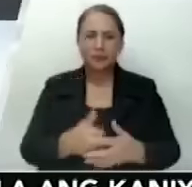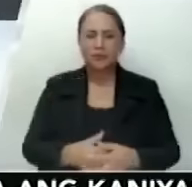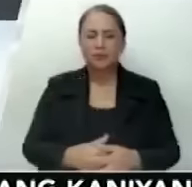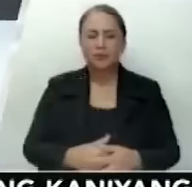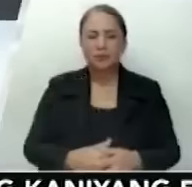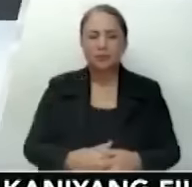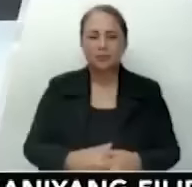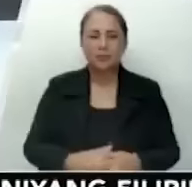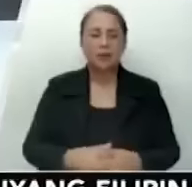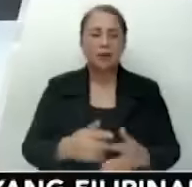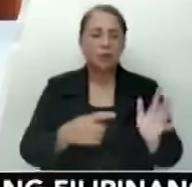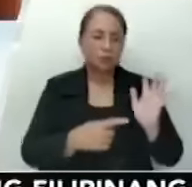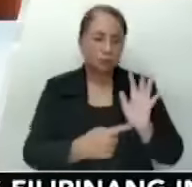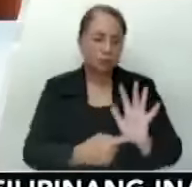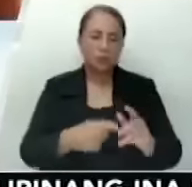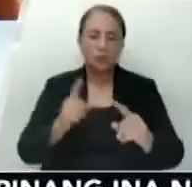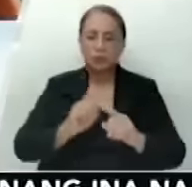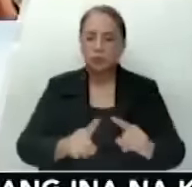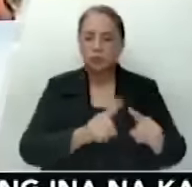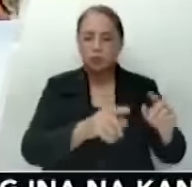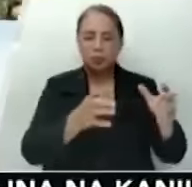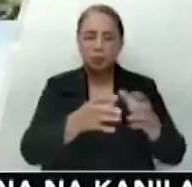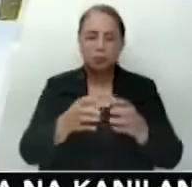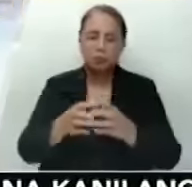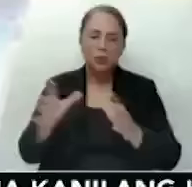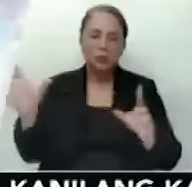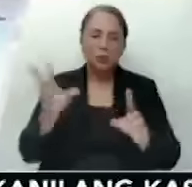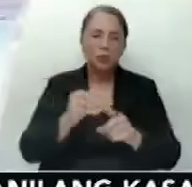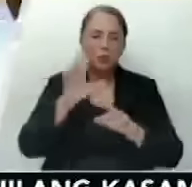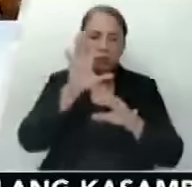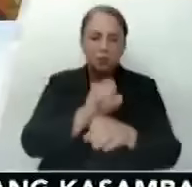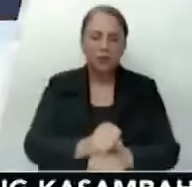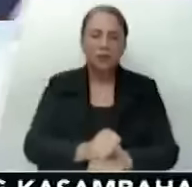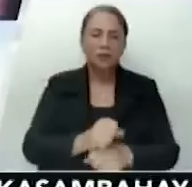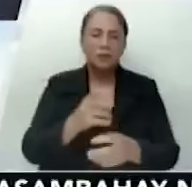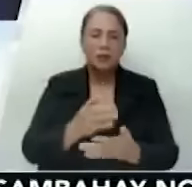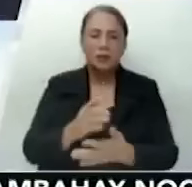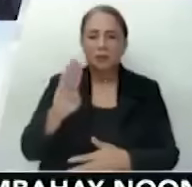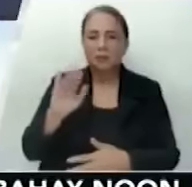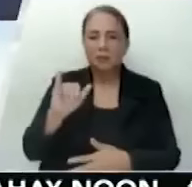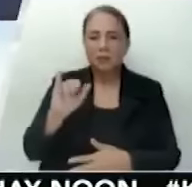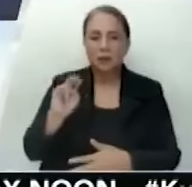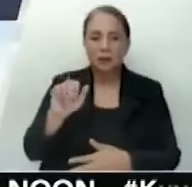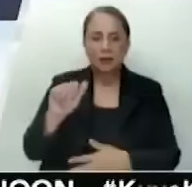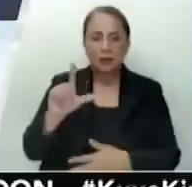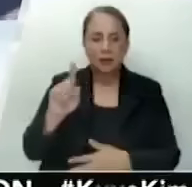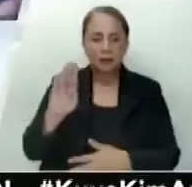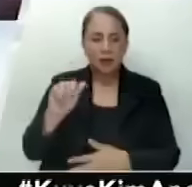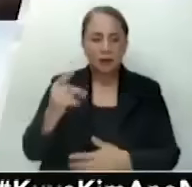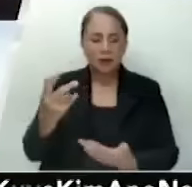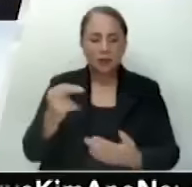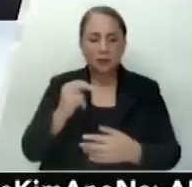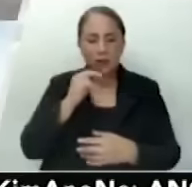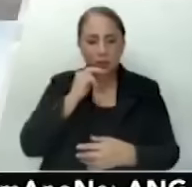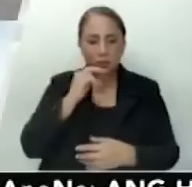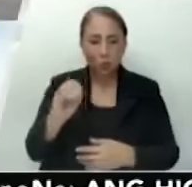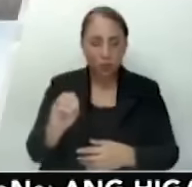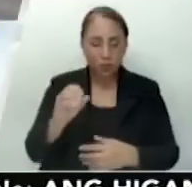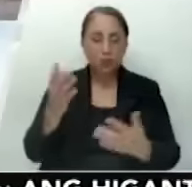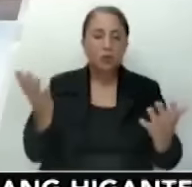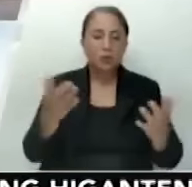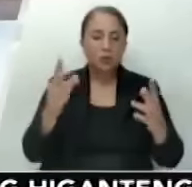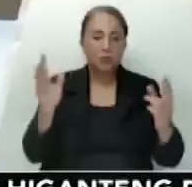Ibinida ng iba't ibang grupo ang kultura at tradisyon ng bayan ng Binalbagan sa Negros Occidental para sa pagdiriwang ng